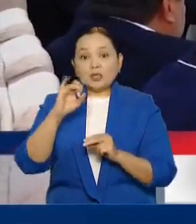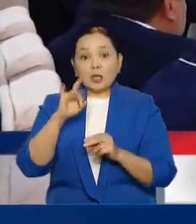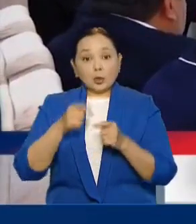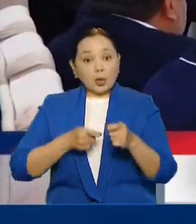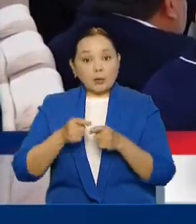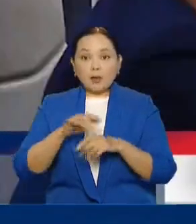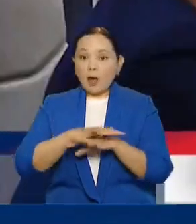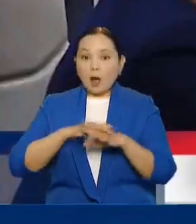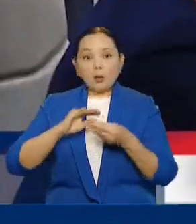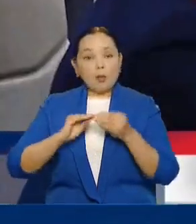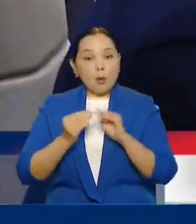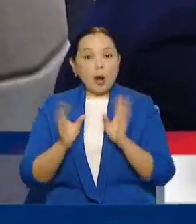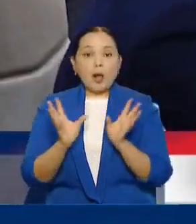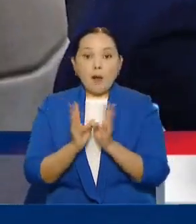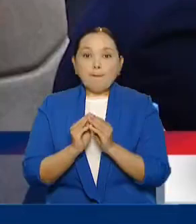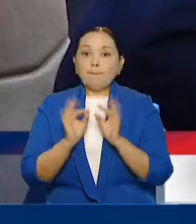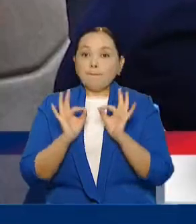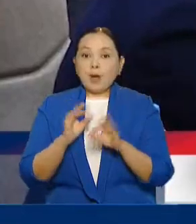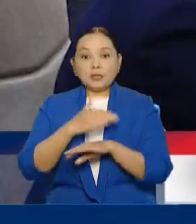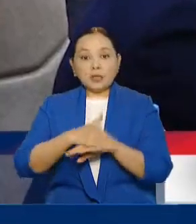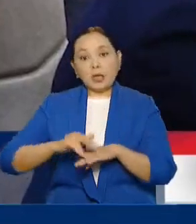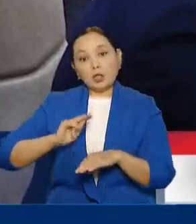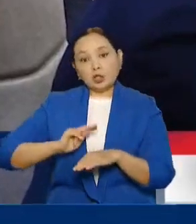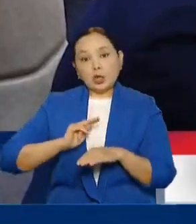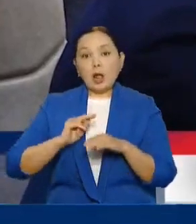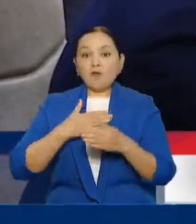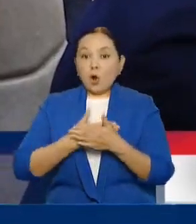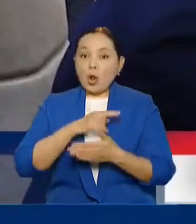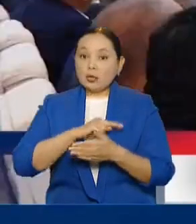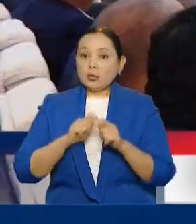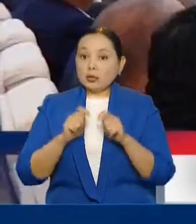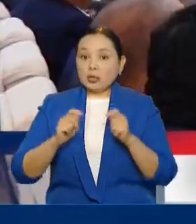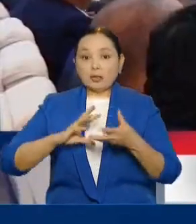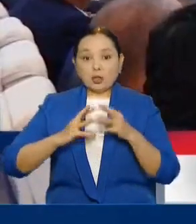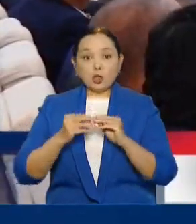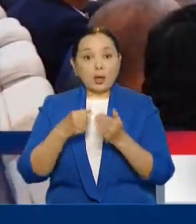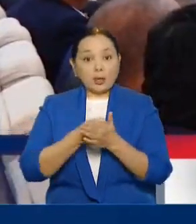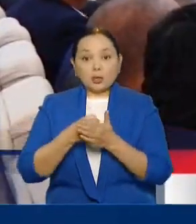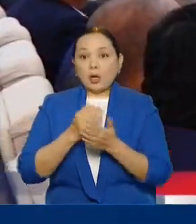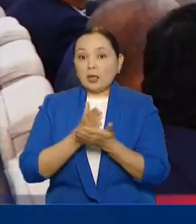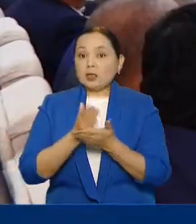rahbarlariga aholi muammolari bilan manzilli ishlash, faoliyatni tashkil etishda natijadorlikka erishishga